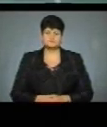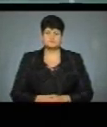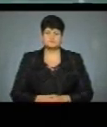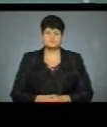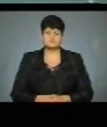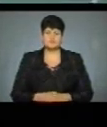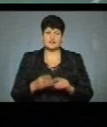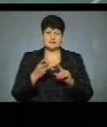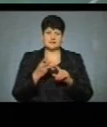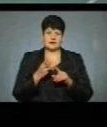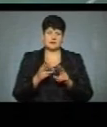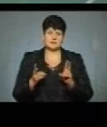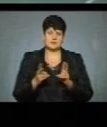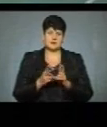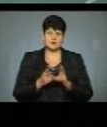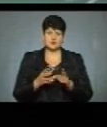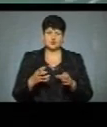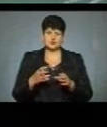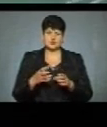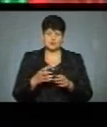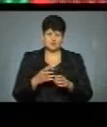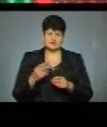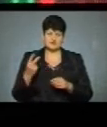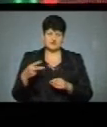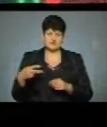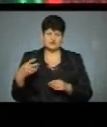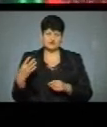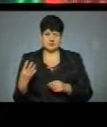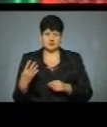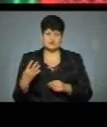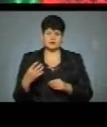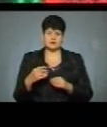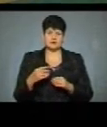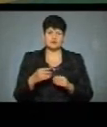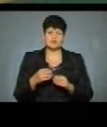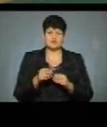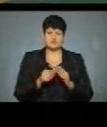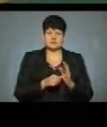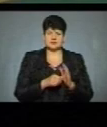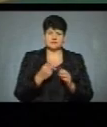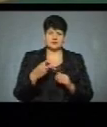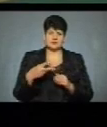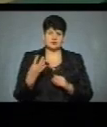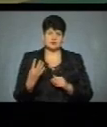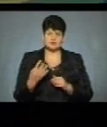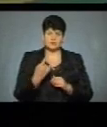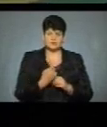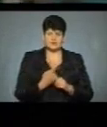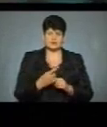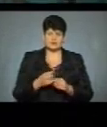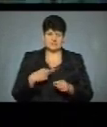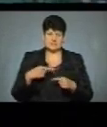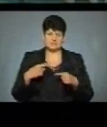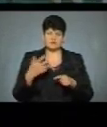У третій партії команда з Волині скоротила відставання з 24-16 до 24-21, забивши поспіль 5